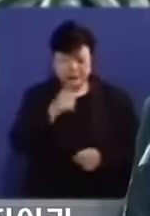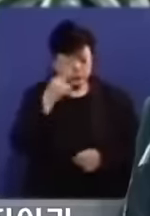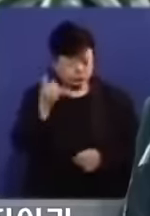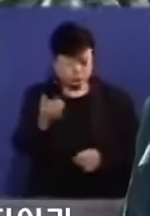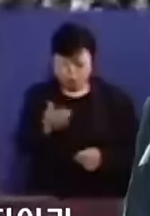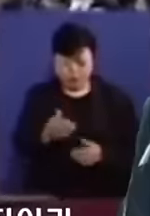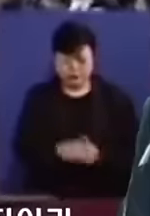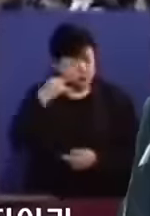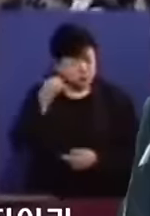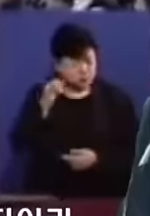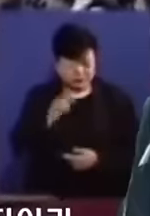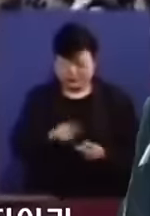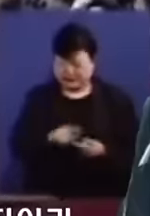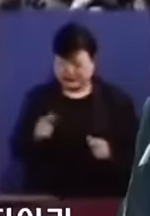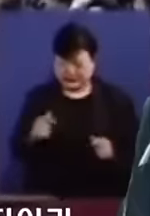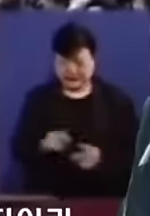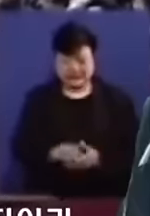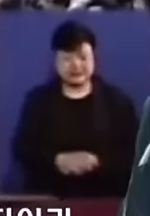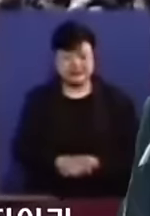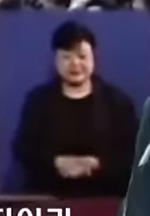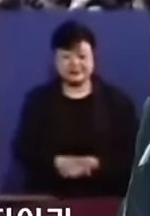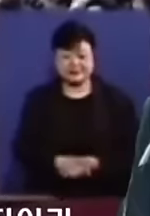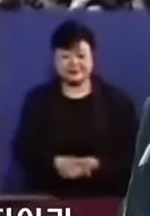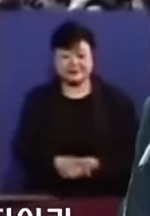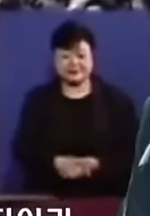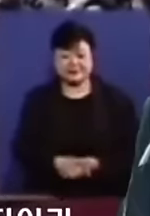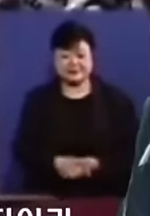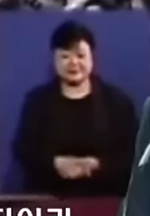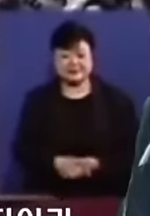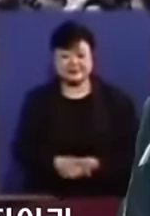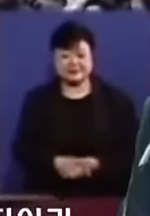부모가 어디 있습니까? 그건 정상적인 부모는 아닌 것입니다.